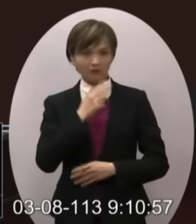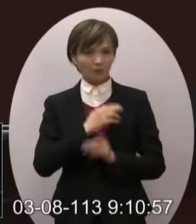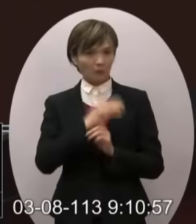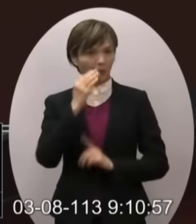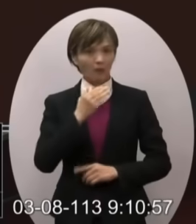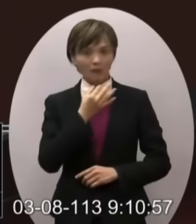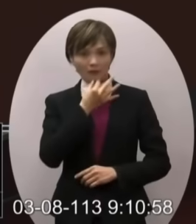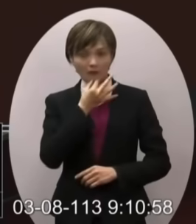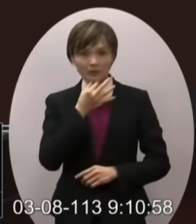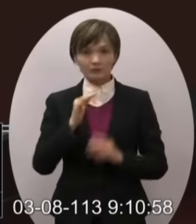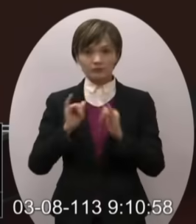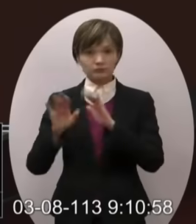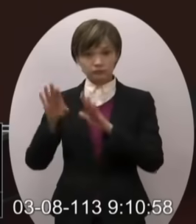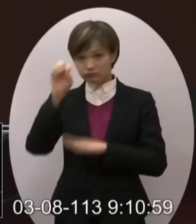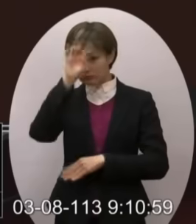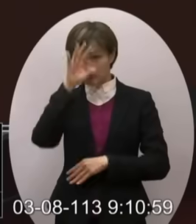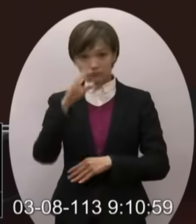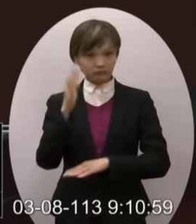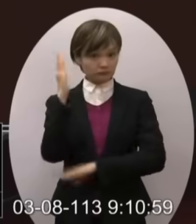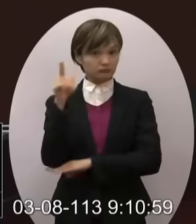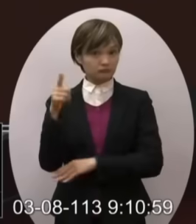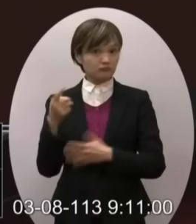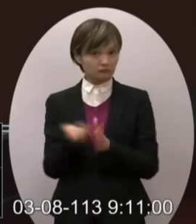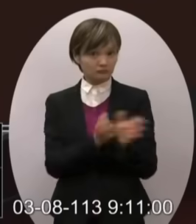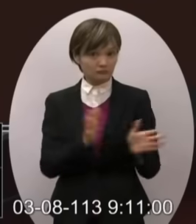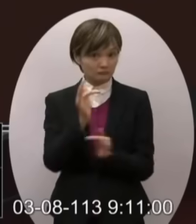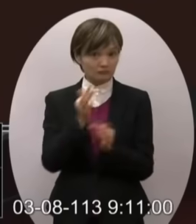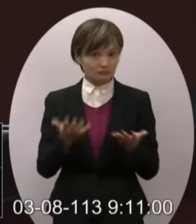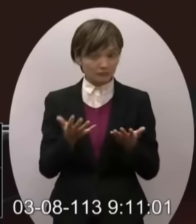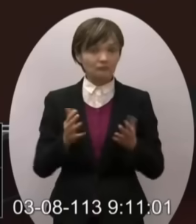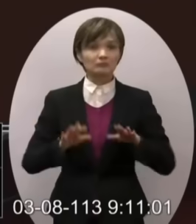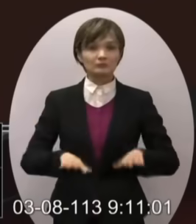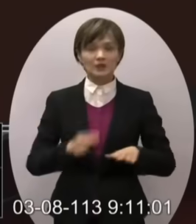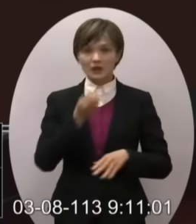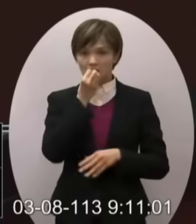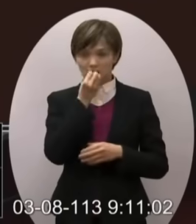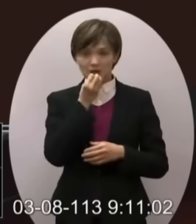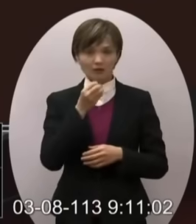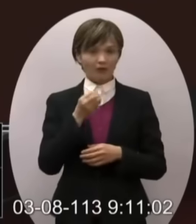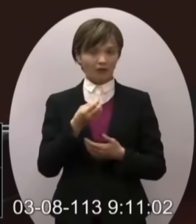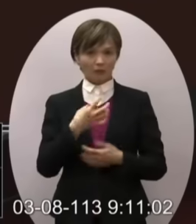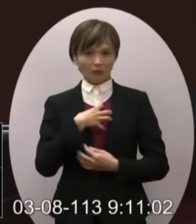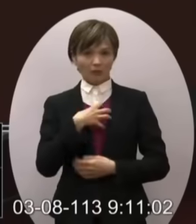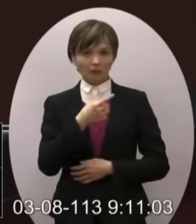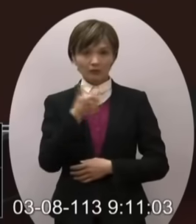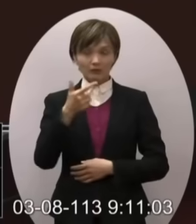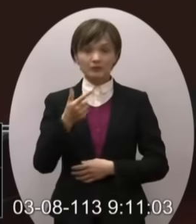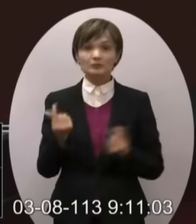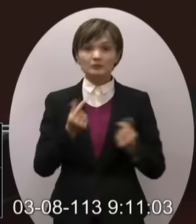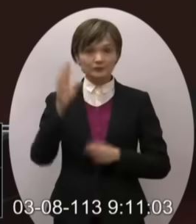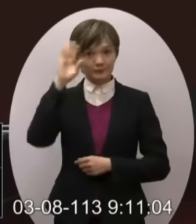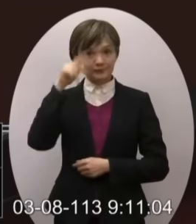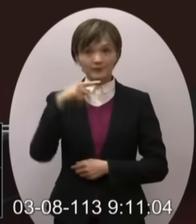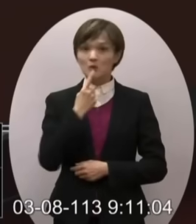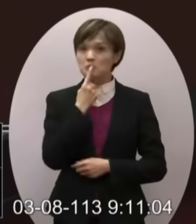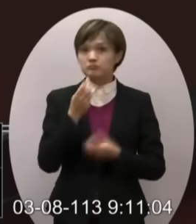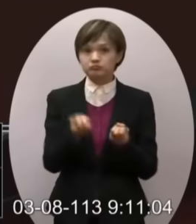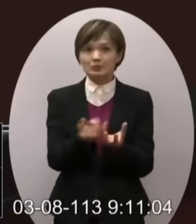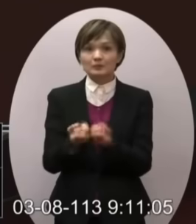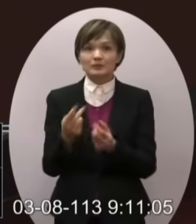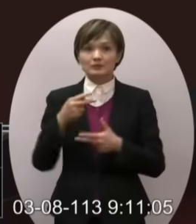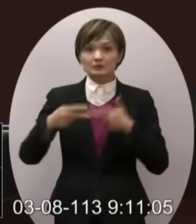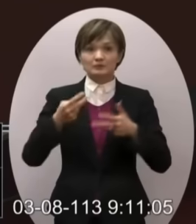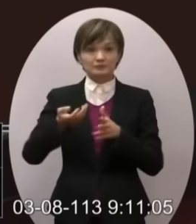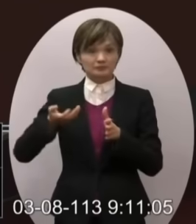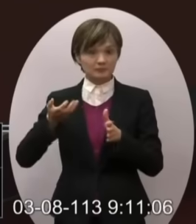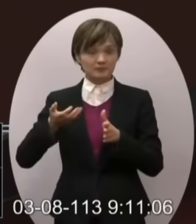你们准备好了吗？食安风暴到现在越演越烈，尤其是苏丹红的事件。两个礼拜前，我们才记